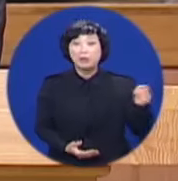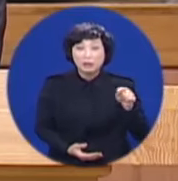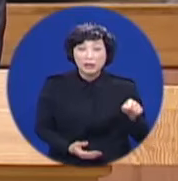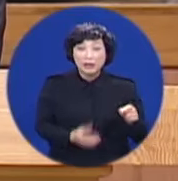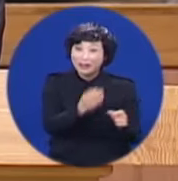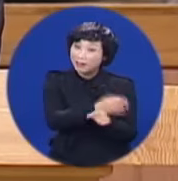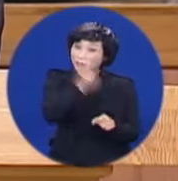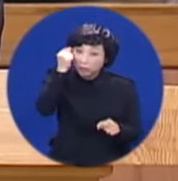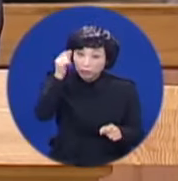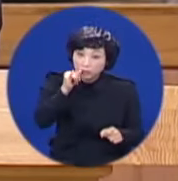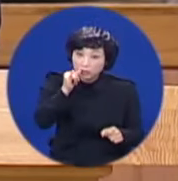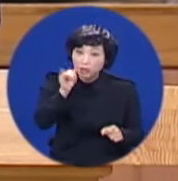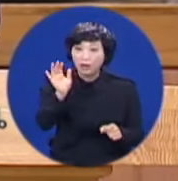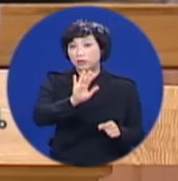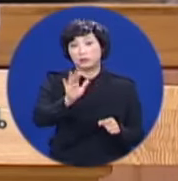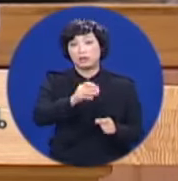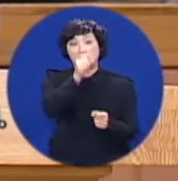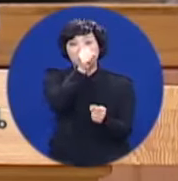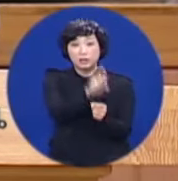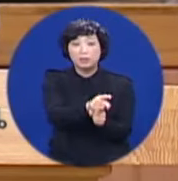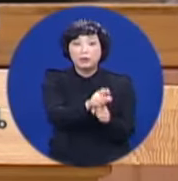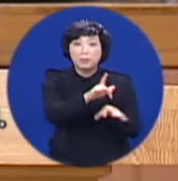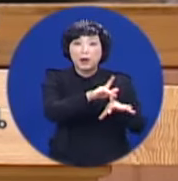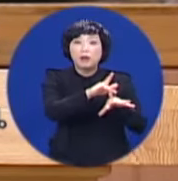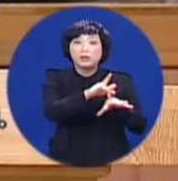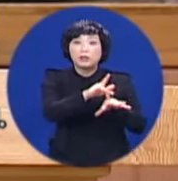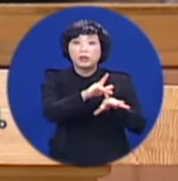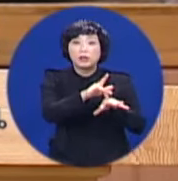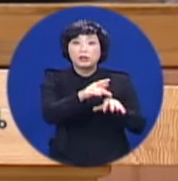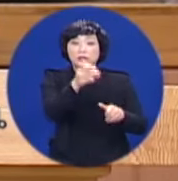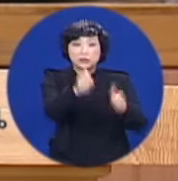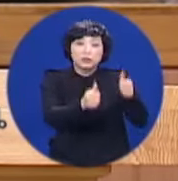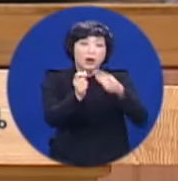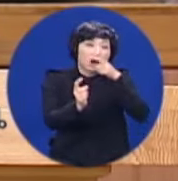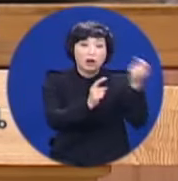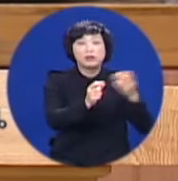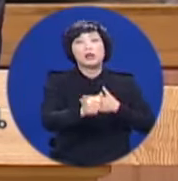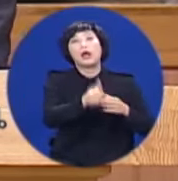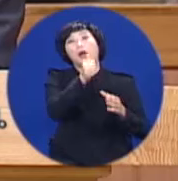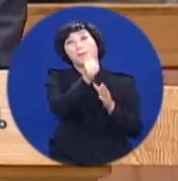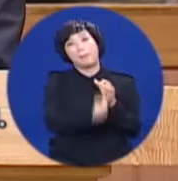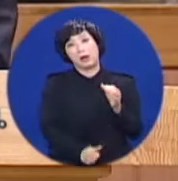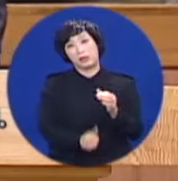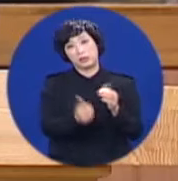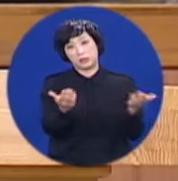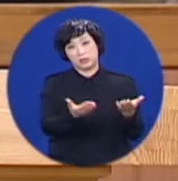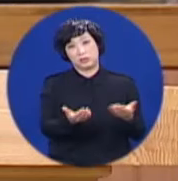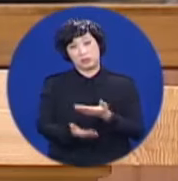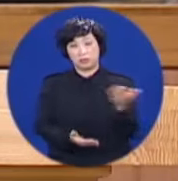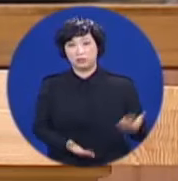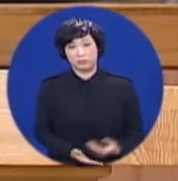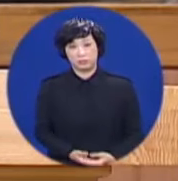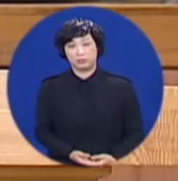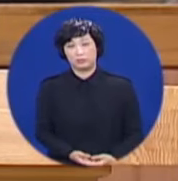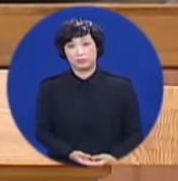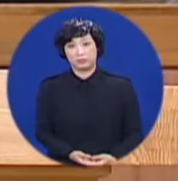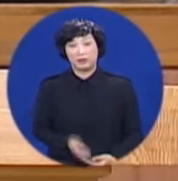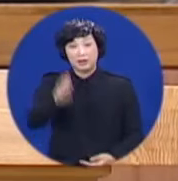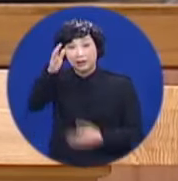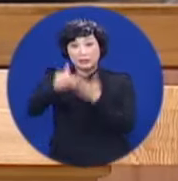간단한 일 같습니까? 벌써 마귀에게 시험해서 지고 있는 거예요. 이렇게